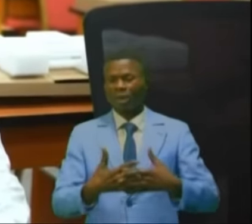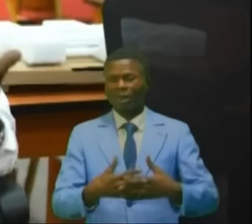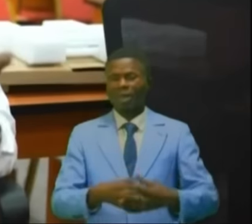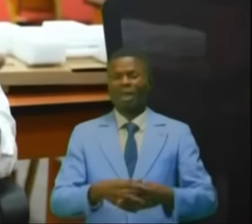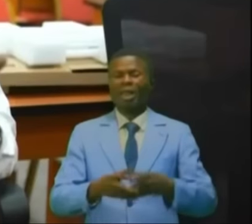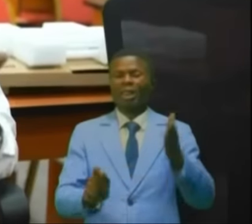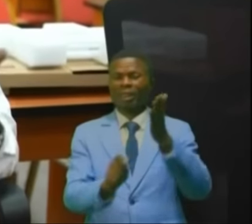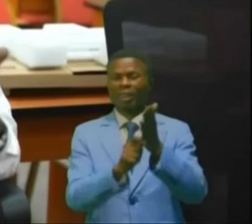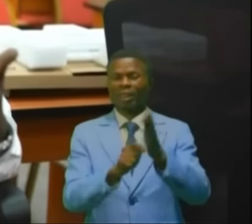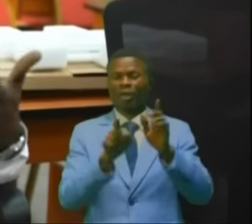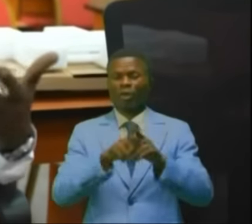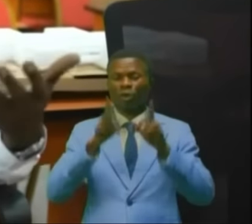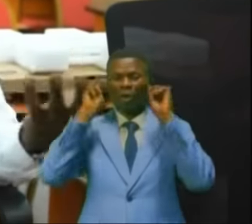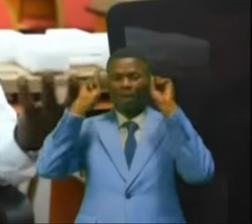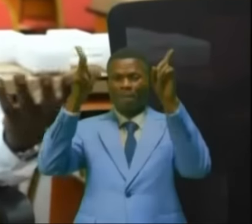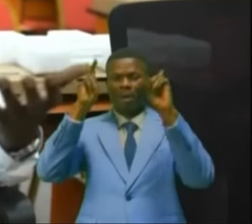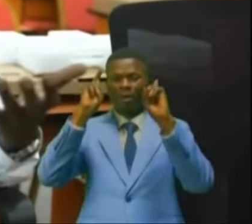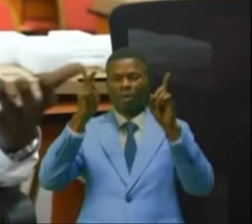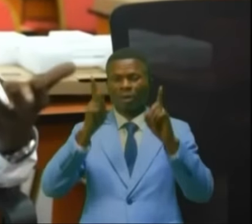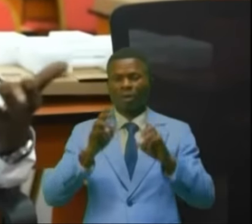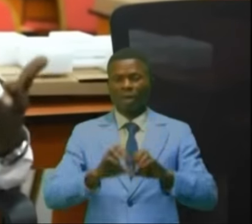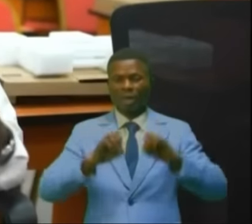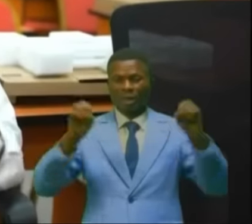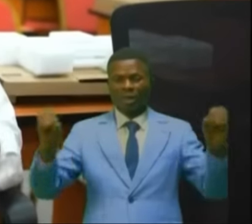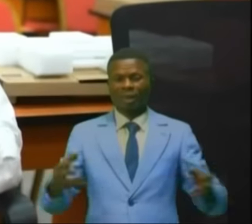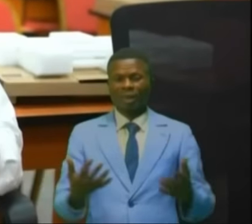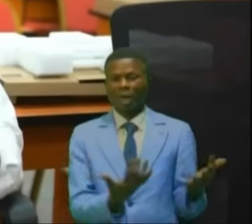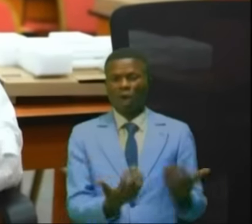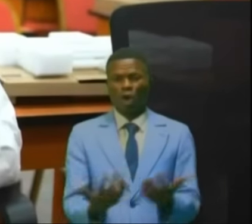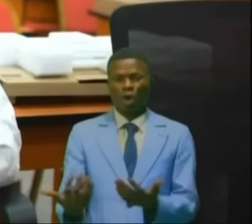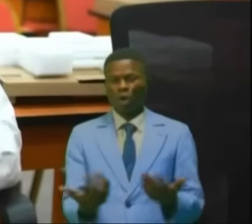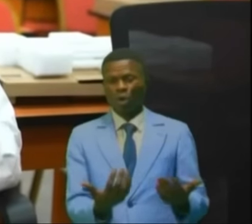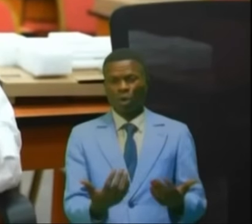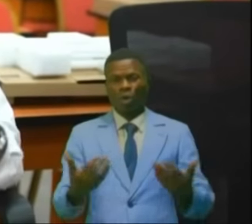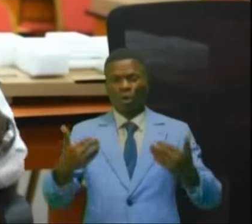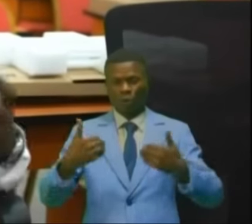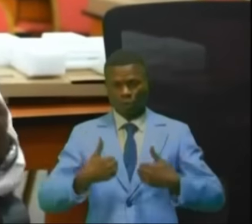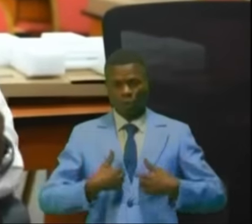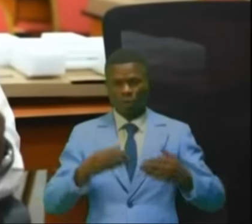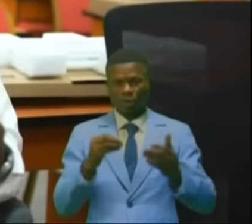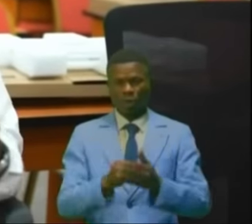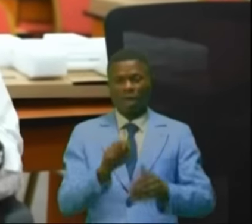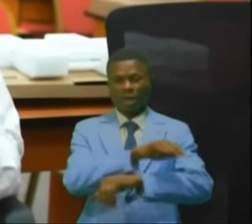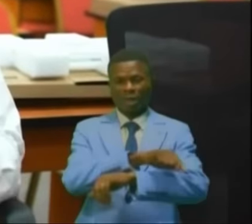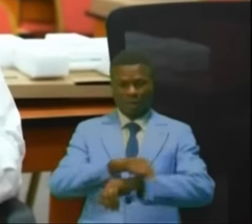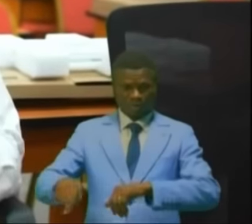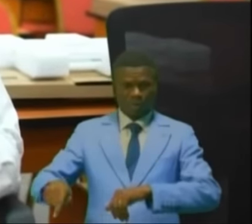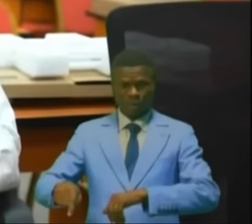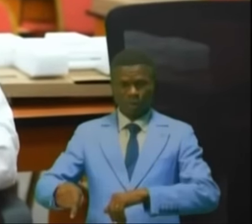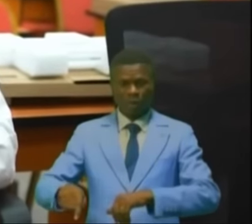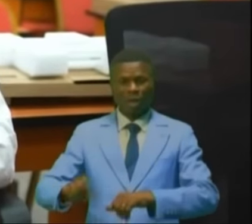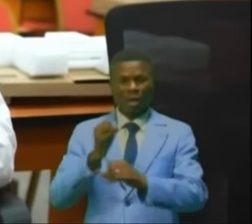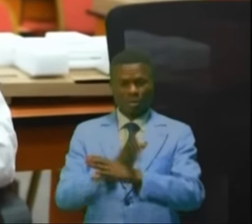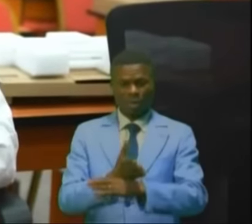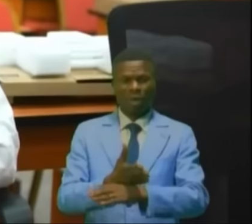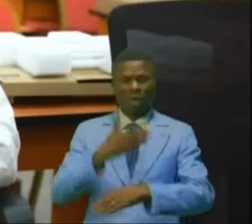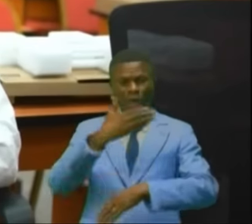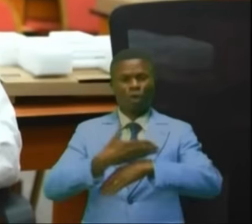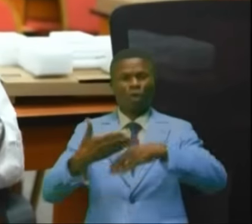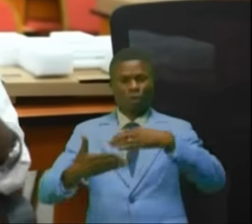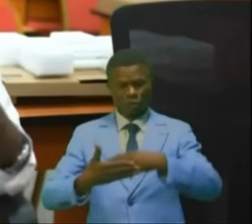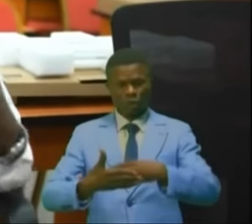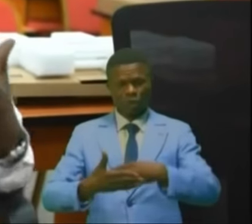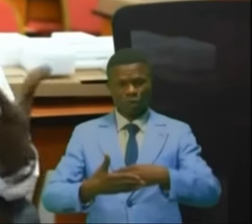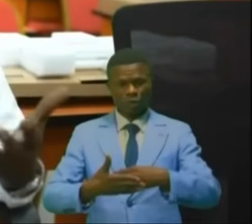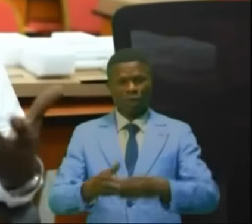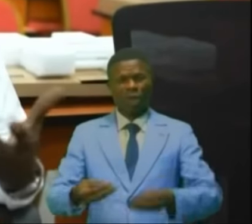technopédagogique. Nous avons 50 ordinateurs. Et nous avons en plus deux bureaux qui sont des bureaux